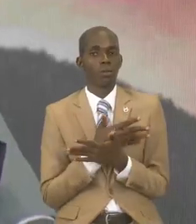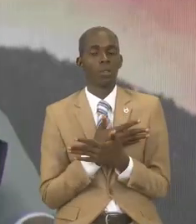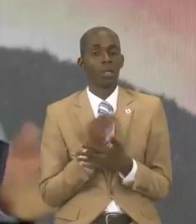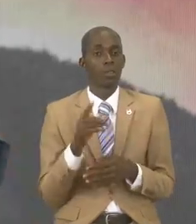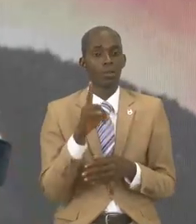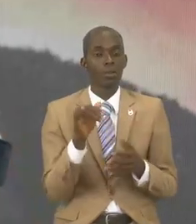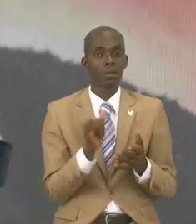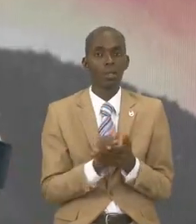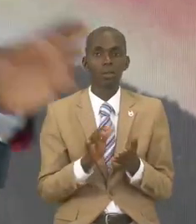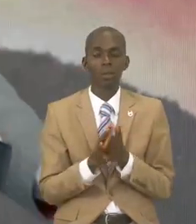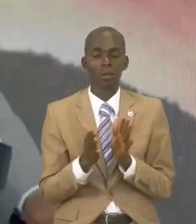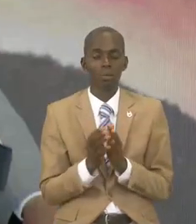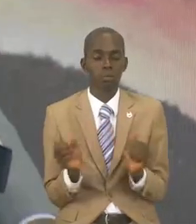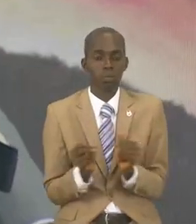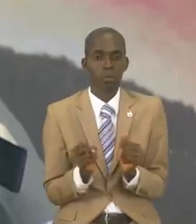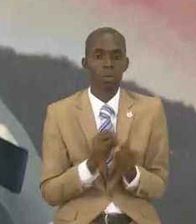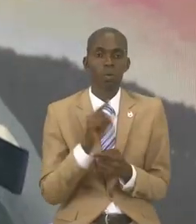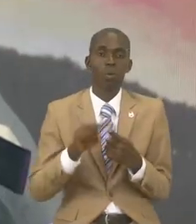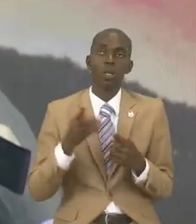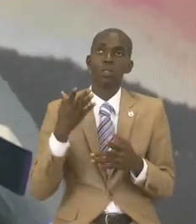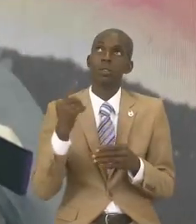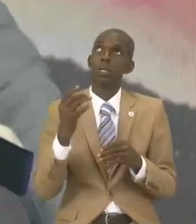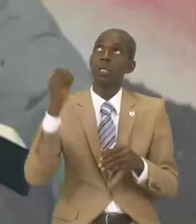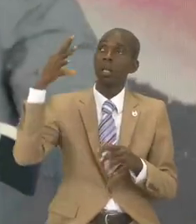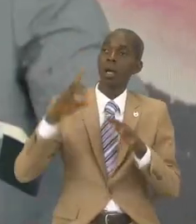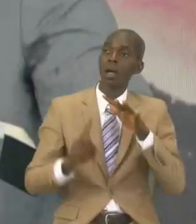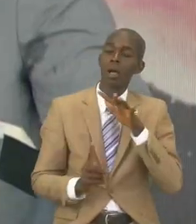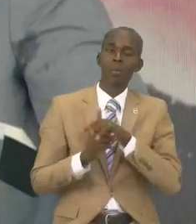quiconque tremble quand la lumière vient,